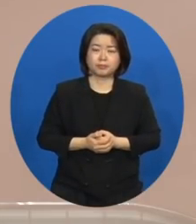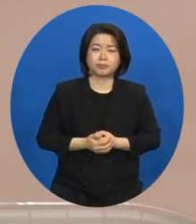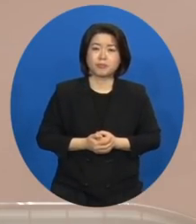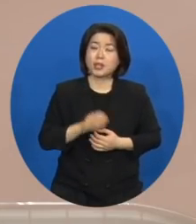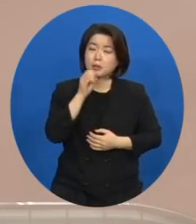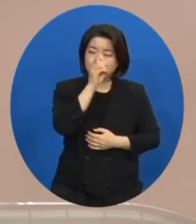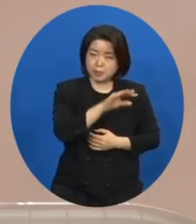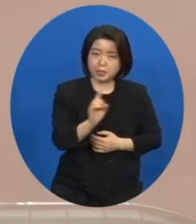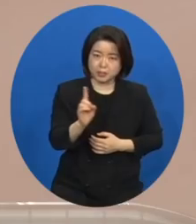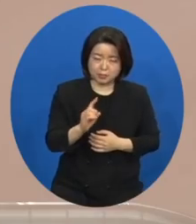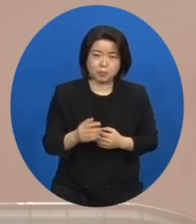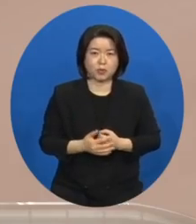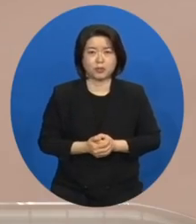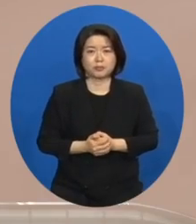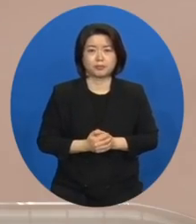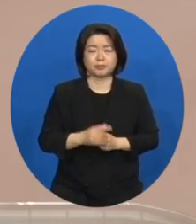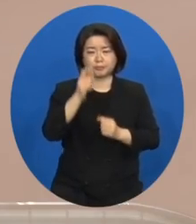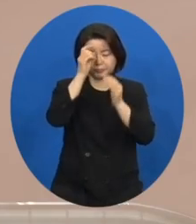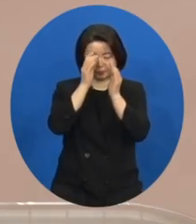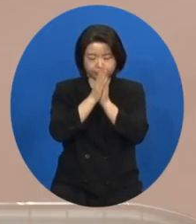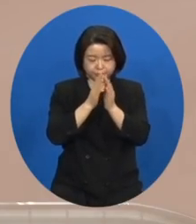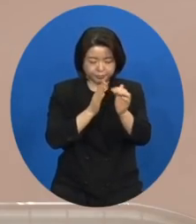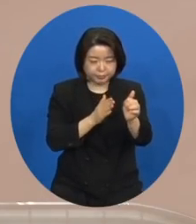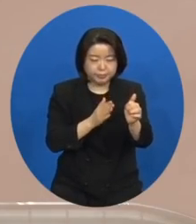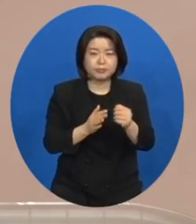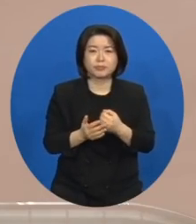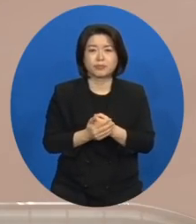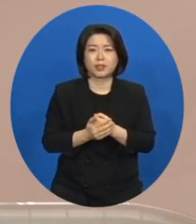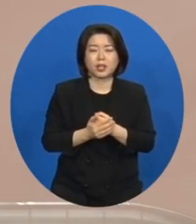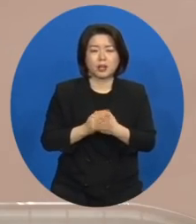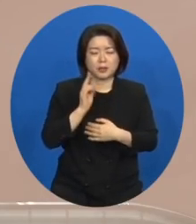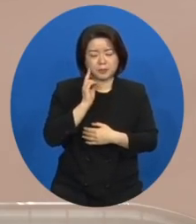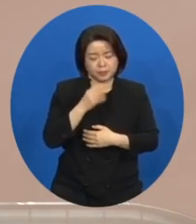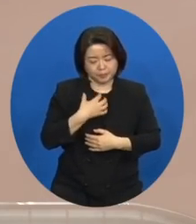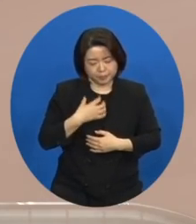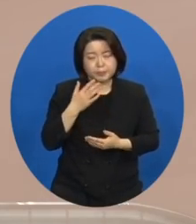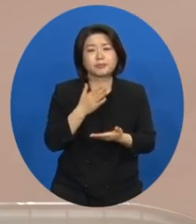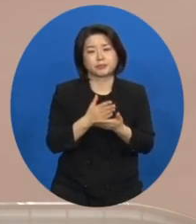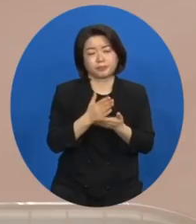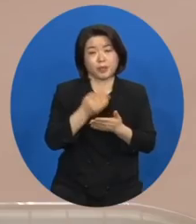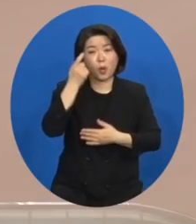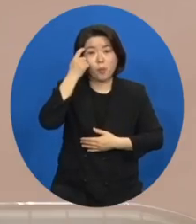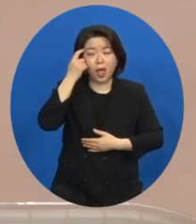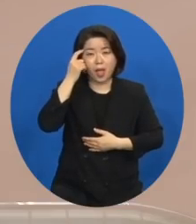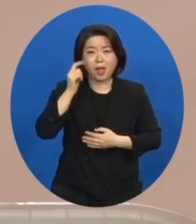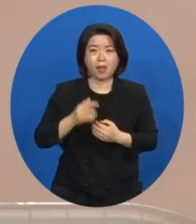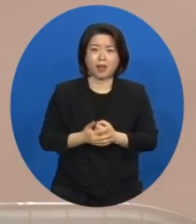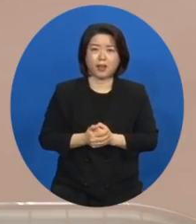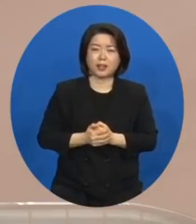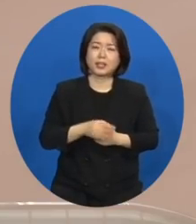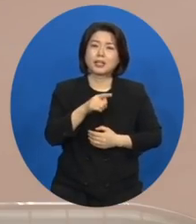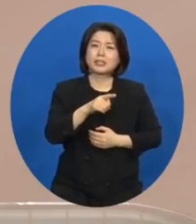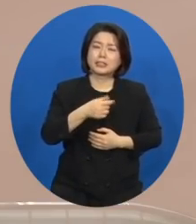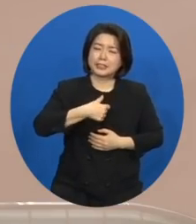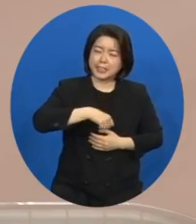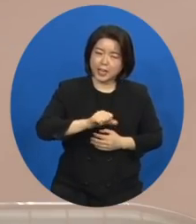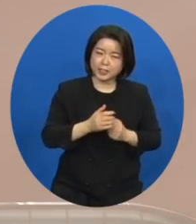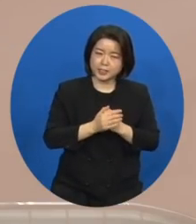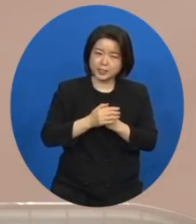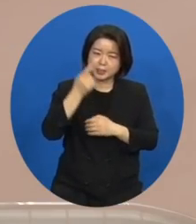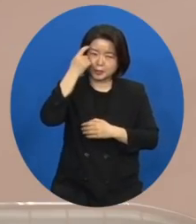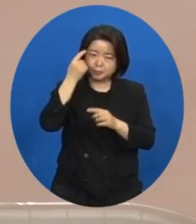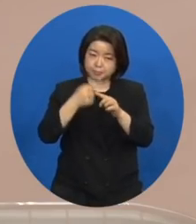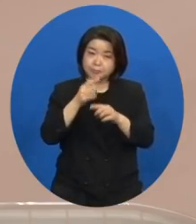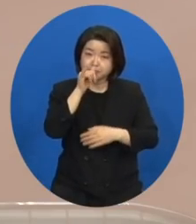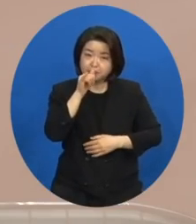얘기를 했습니다 아기도 하십시다 그리고 너무 염려하지 맙시다 왜냐하면 이 아이의 어떤 긍정적인 면이